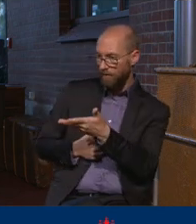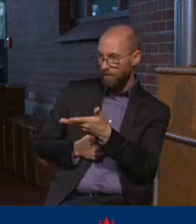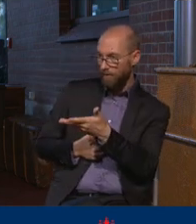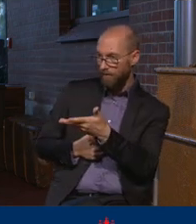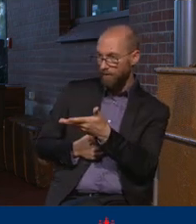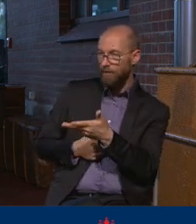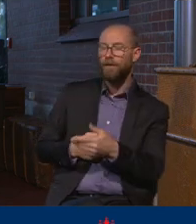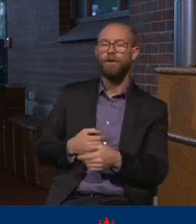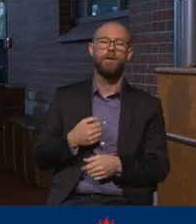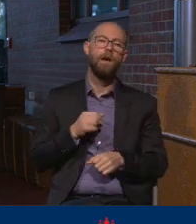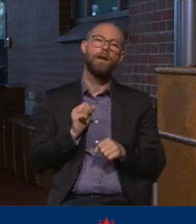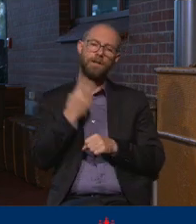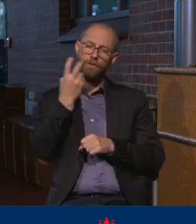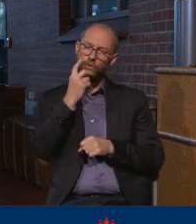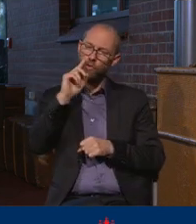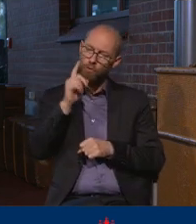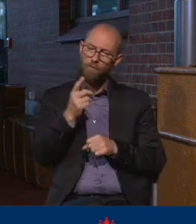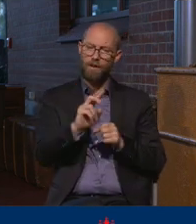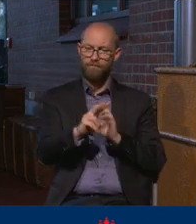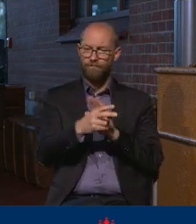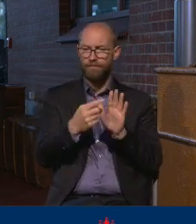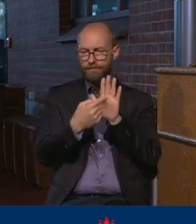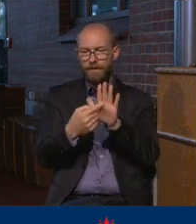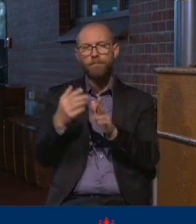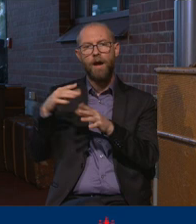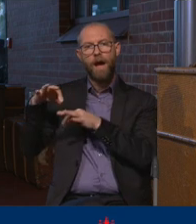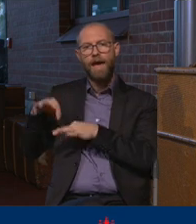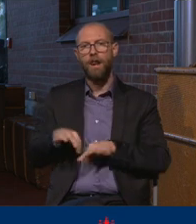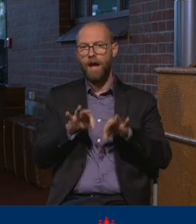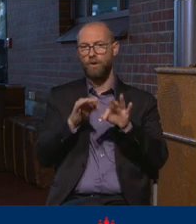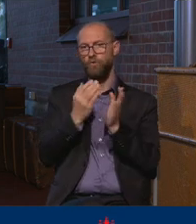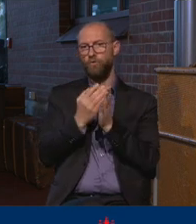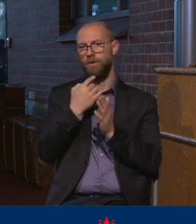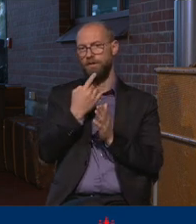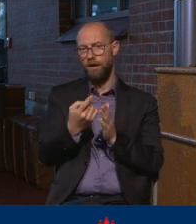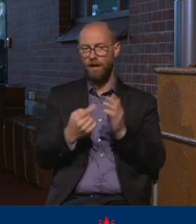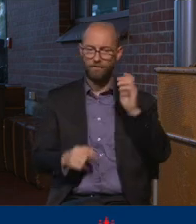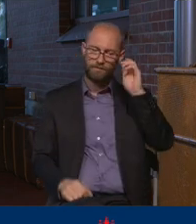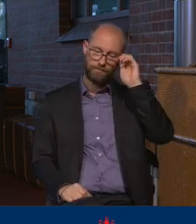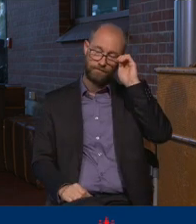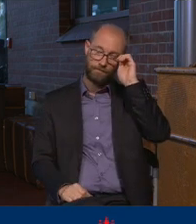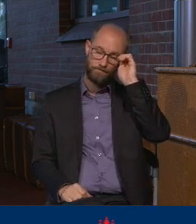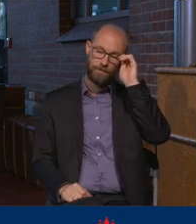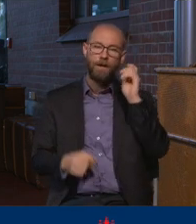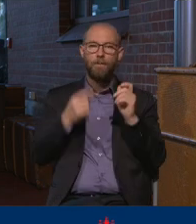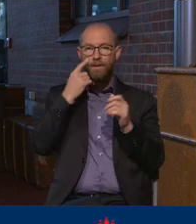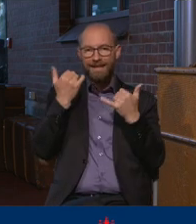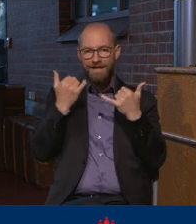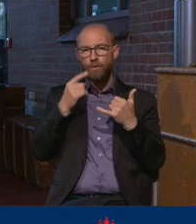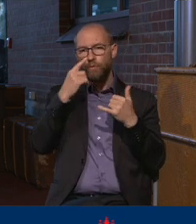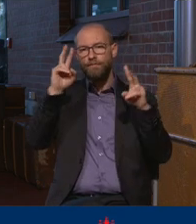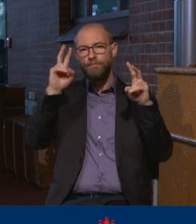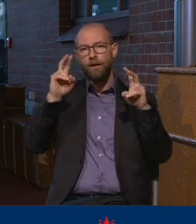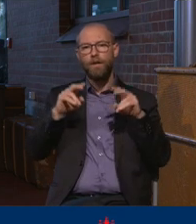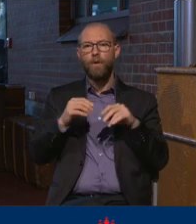es ja versuchen noch einmal darzustellen ich hatte dass er einleitend gesagt zum jetzigen zeitpunkt sind das grundüberlegungen